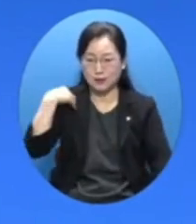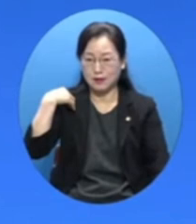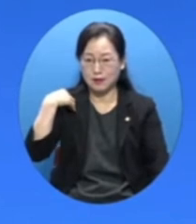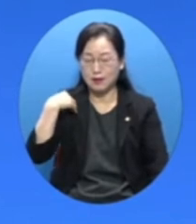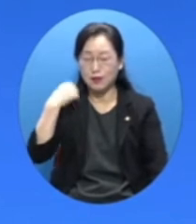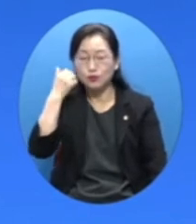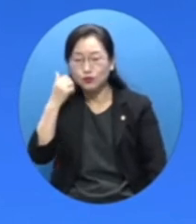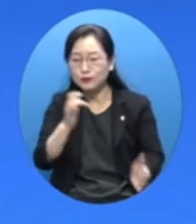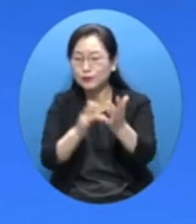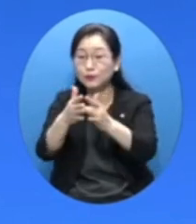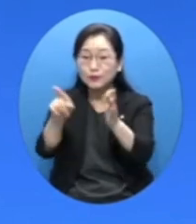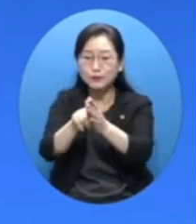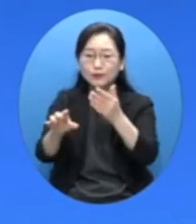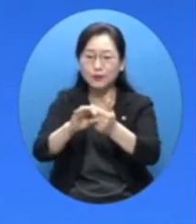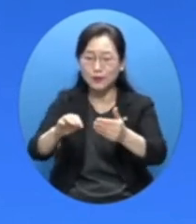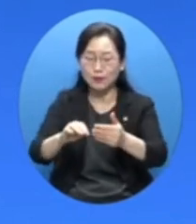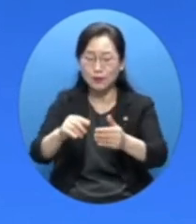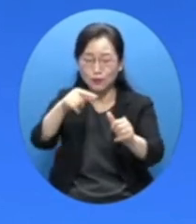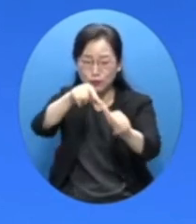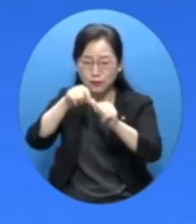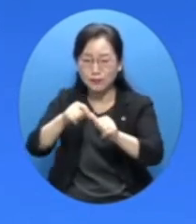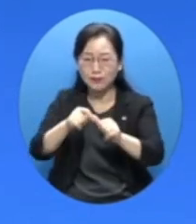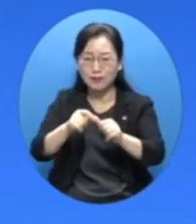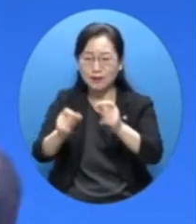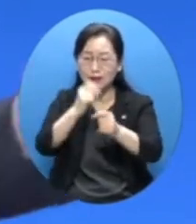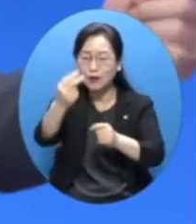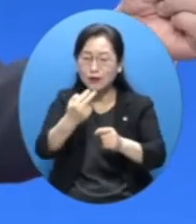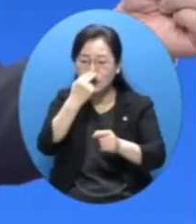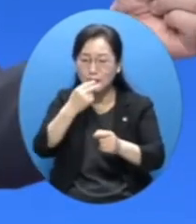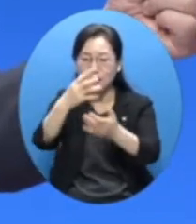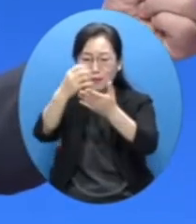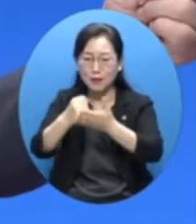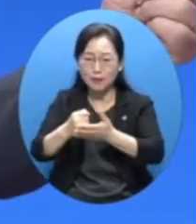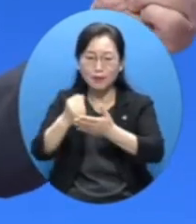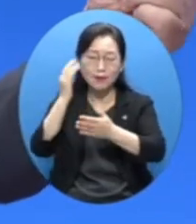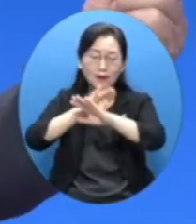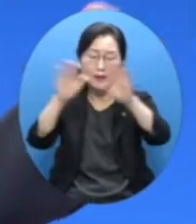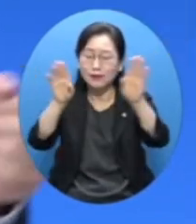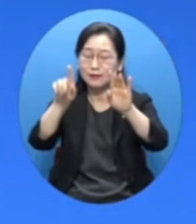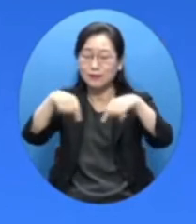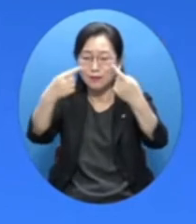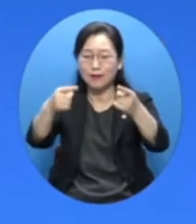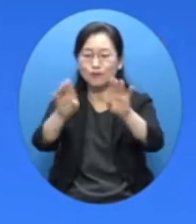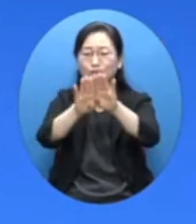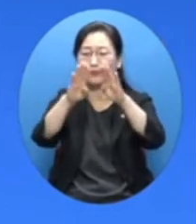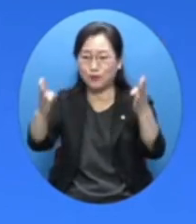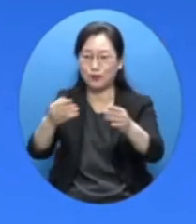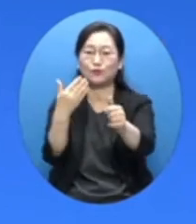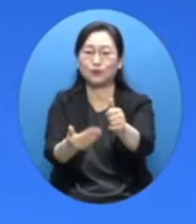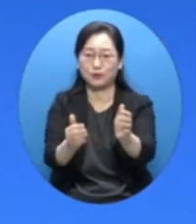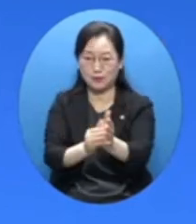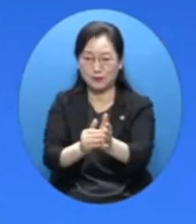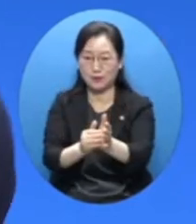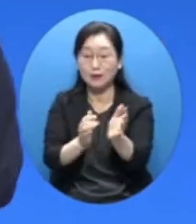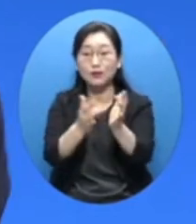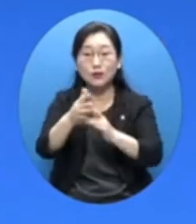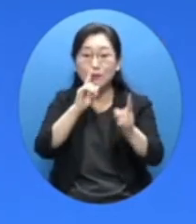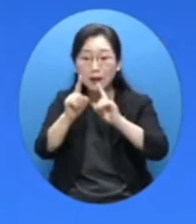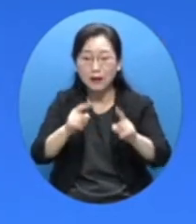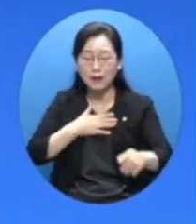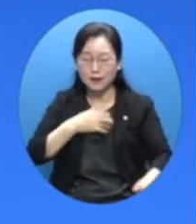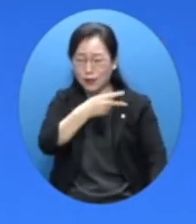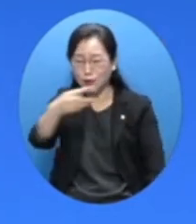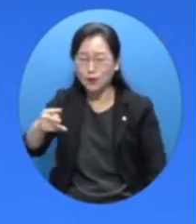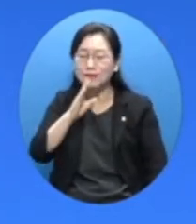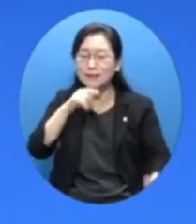영생을 천국에 이르도록 하나님께서 예수님을 통하여 구의 문을 활짝 열어 놓으신 것입니다 예수께서 말씀하십니다 내가 곧